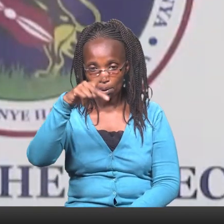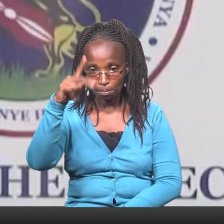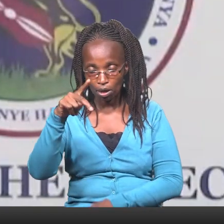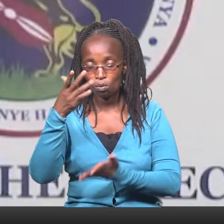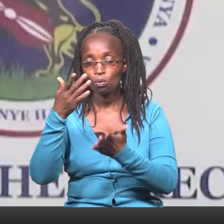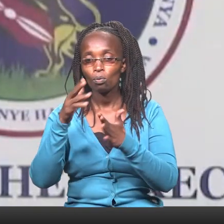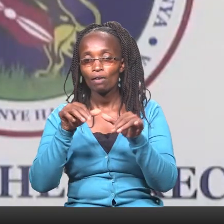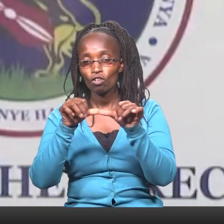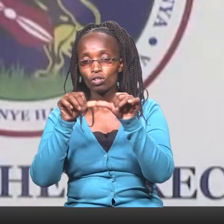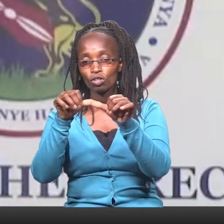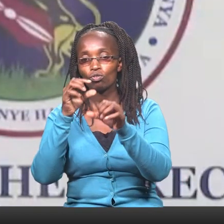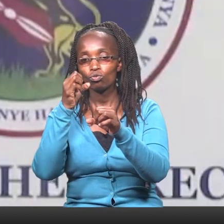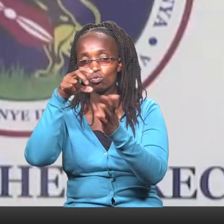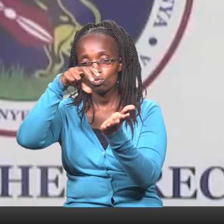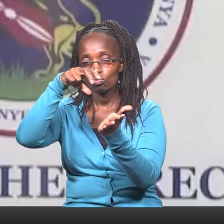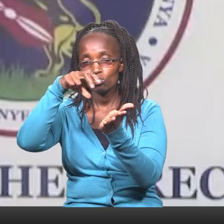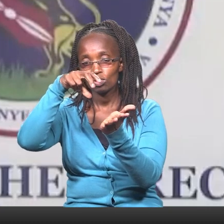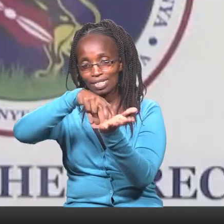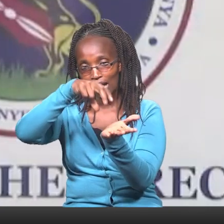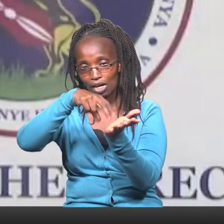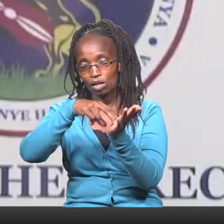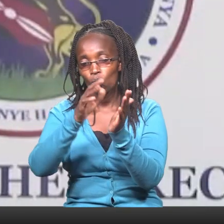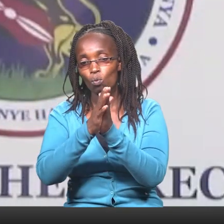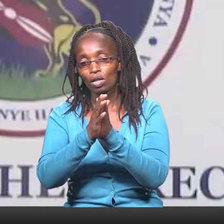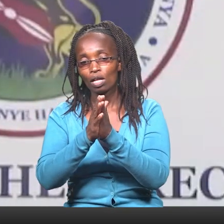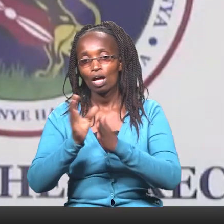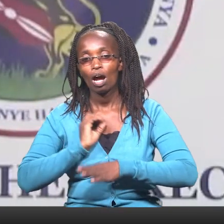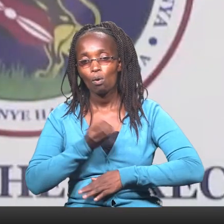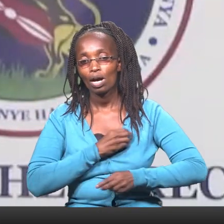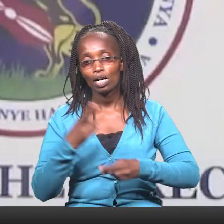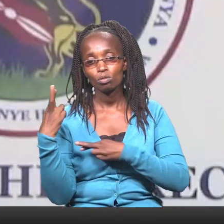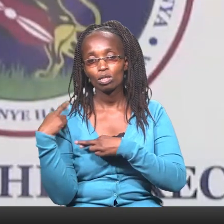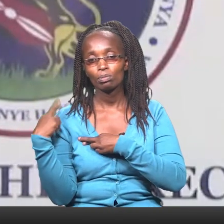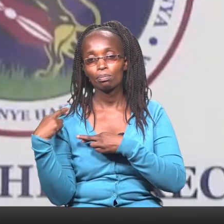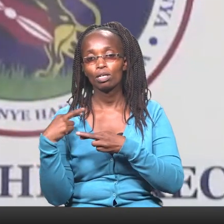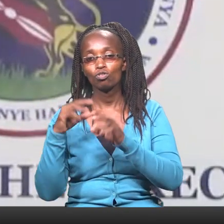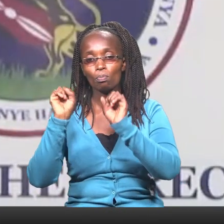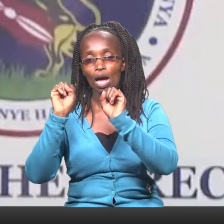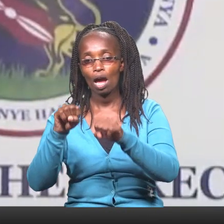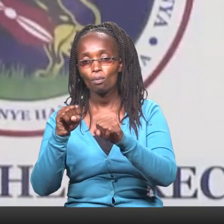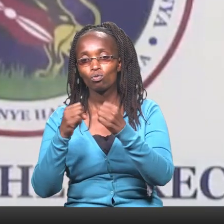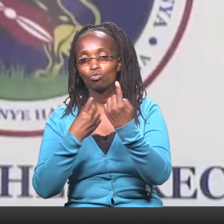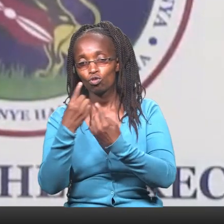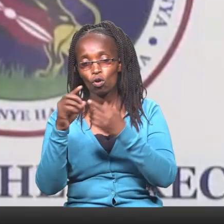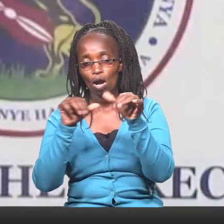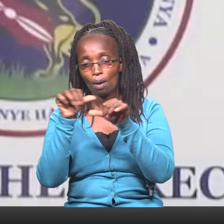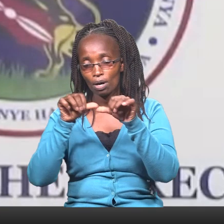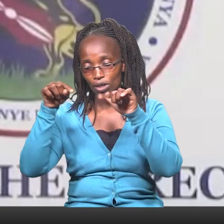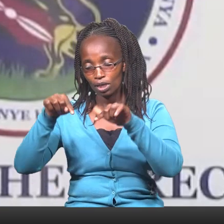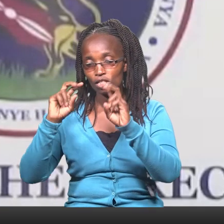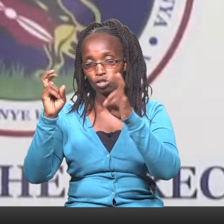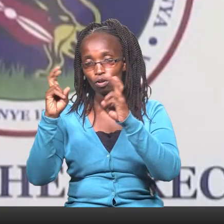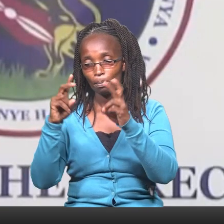upande wetu, upande wa mandate wetu yetu kuweza kuprosecute mambo kama haya yakitokea, na